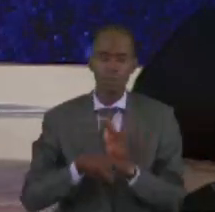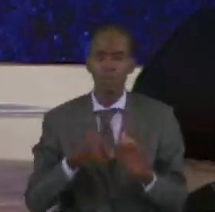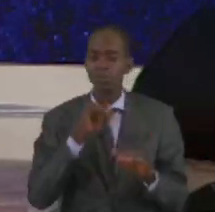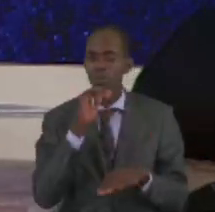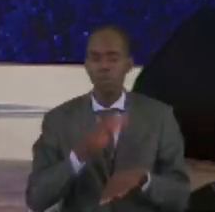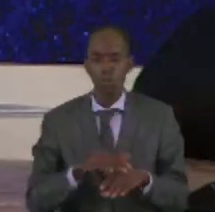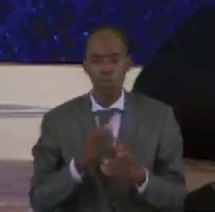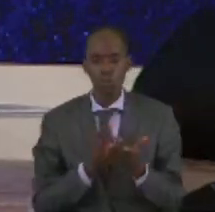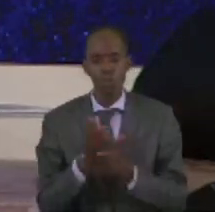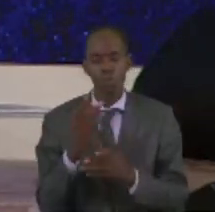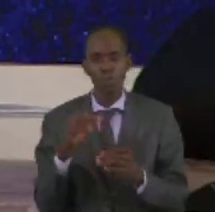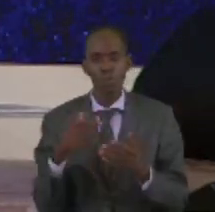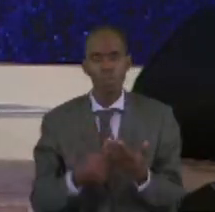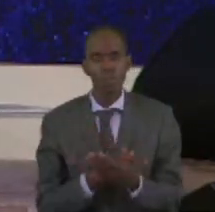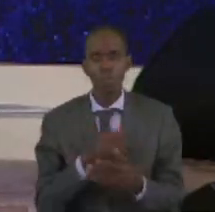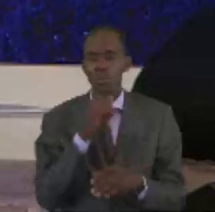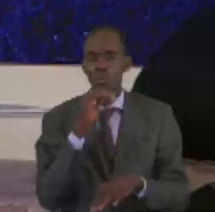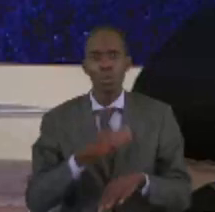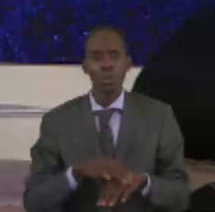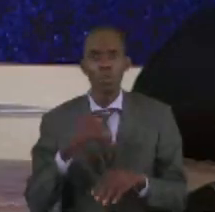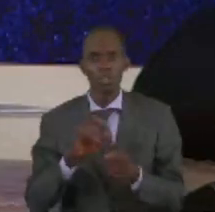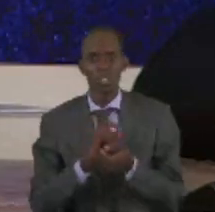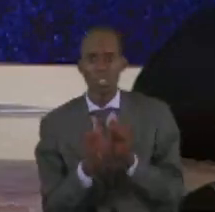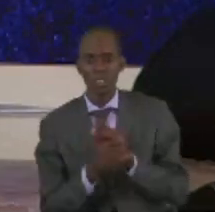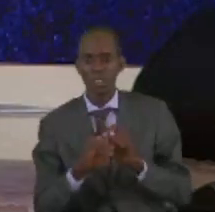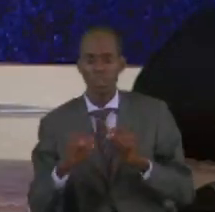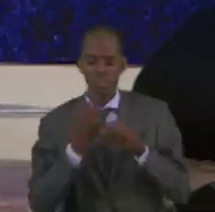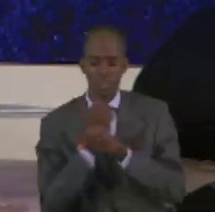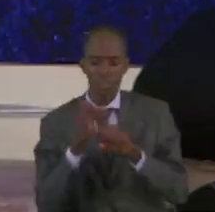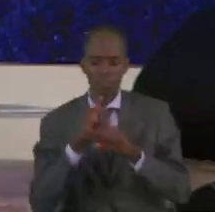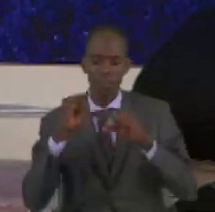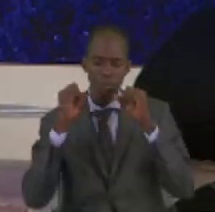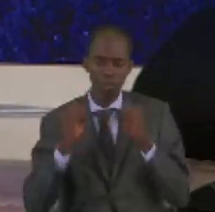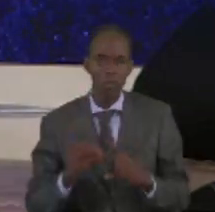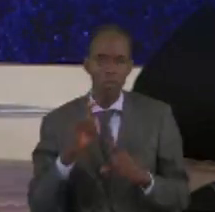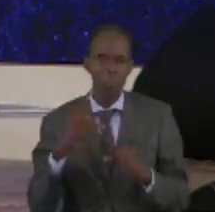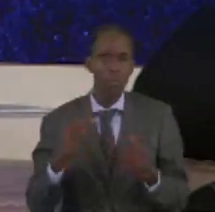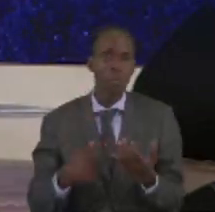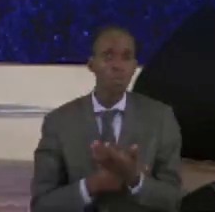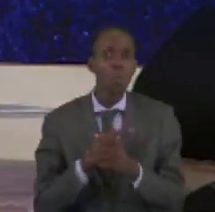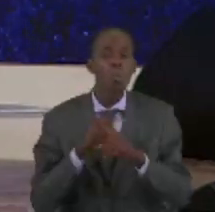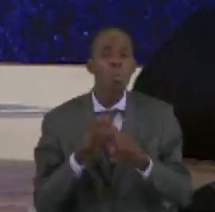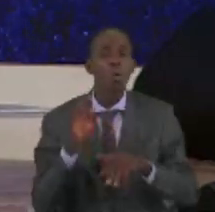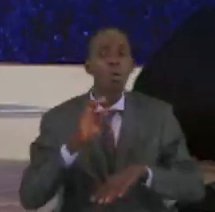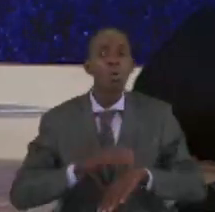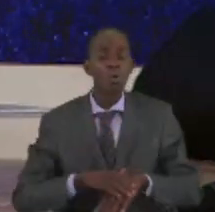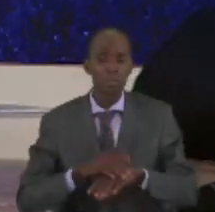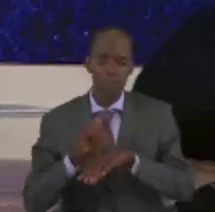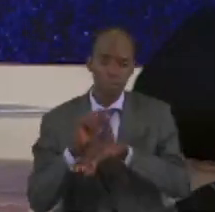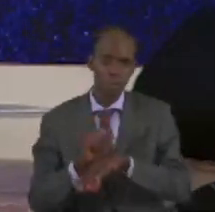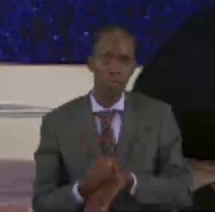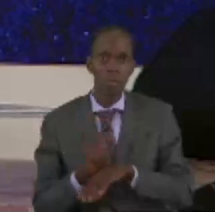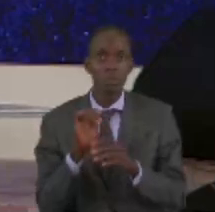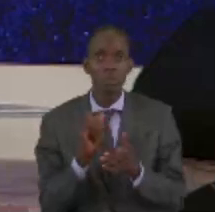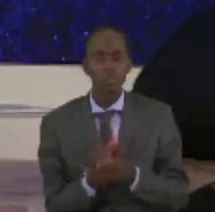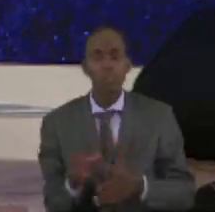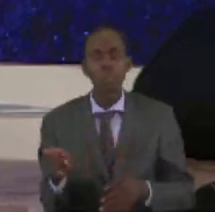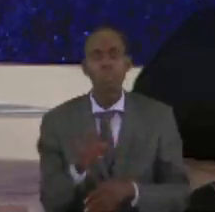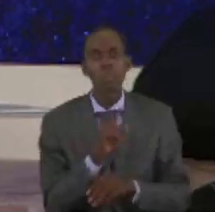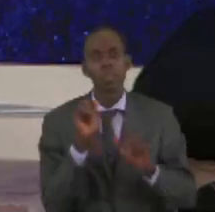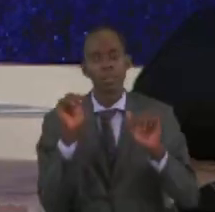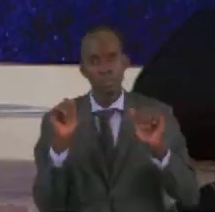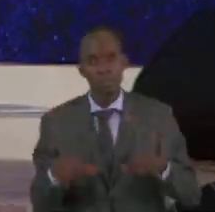tradition, non la justice, non la vérité de l'évangile, non la puissance salvatrice de l'évangile, mais des gens qui